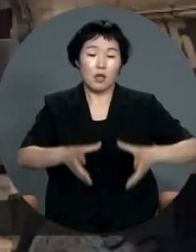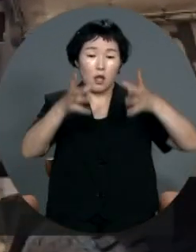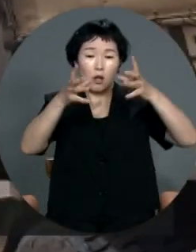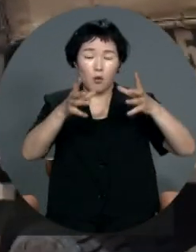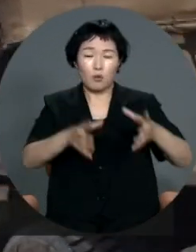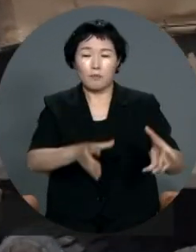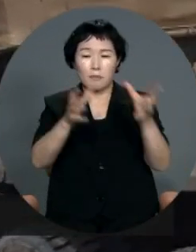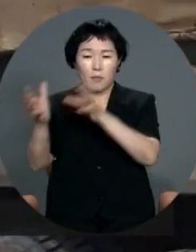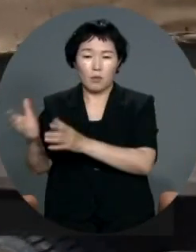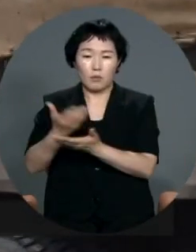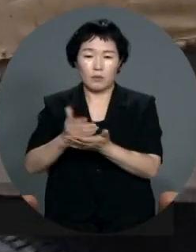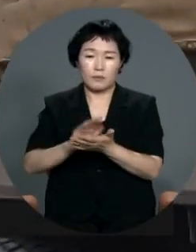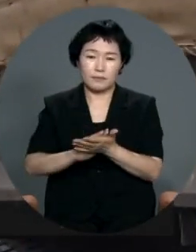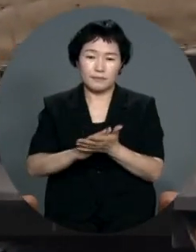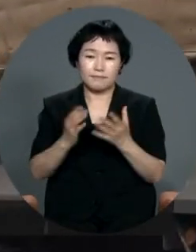마쳤습니다